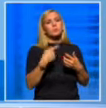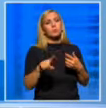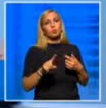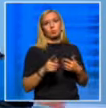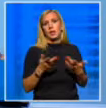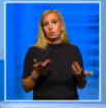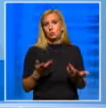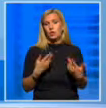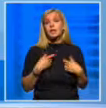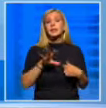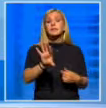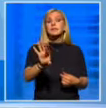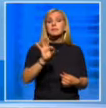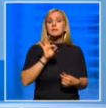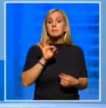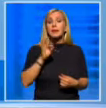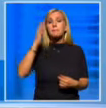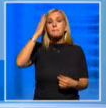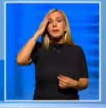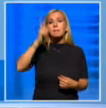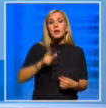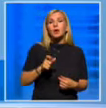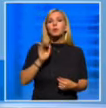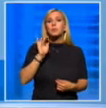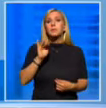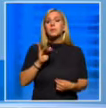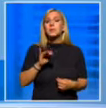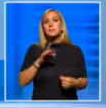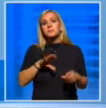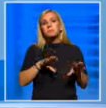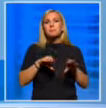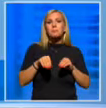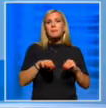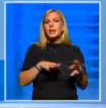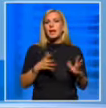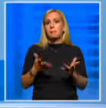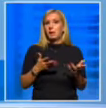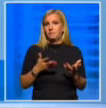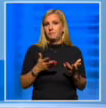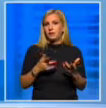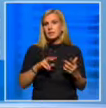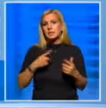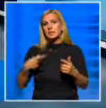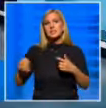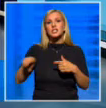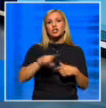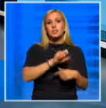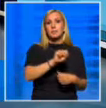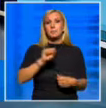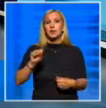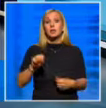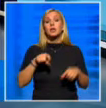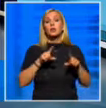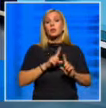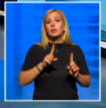различно. Да се избере премиер, който да бъде приемлив за различните парламентарни групи. Той очевидно